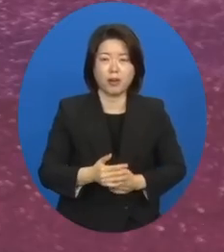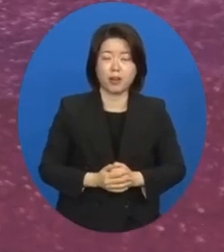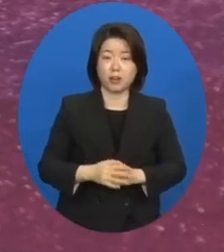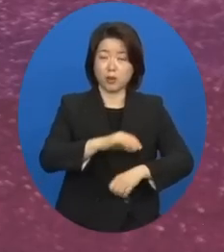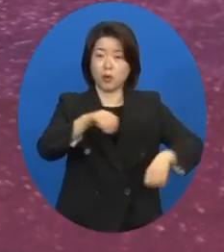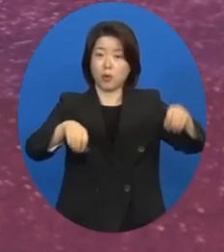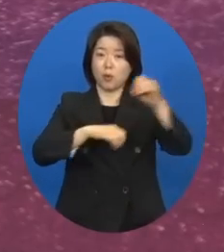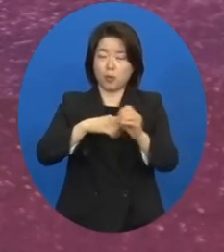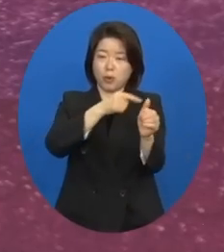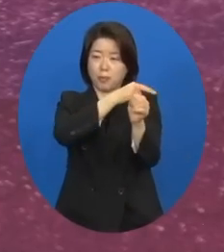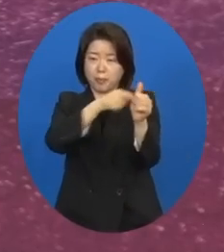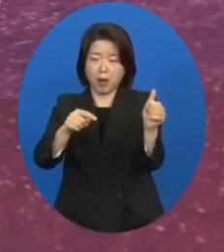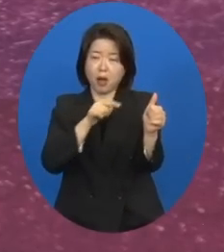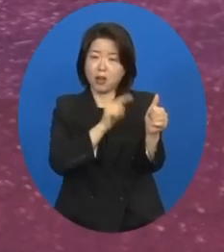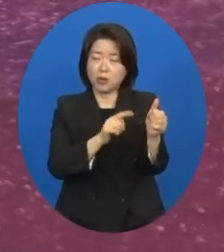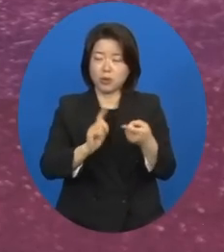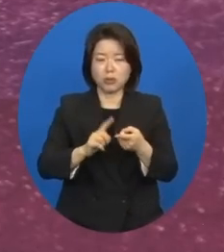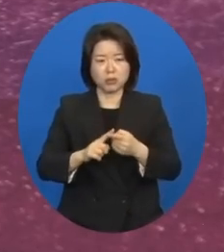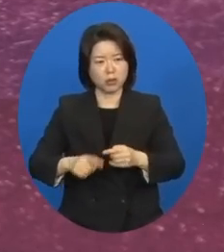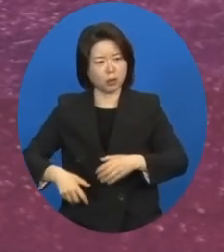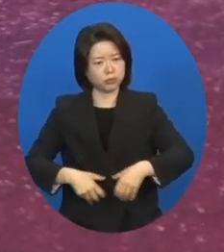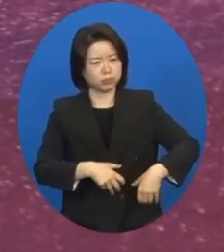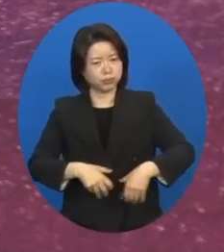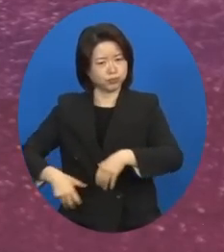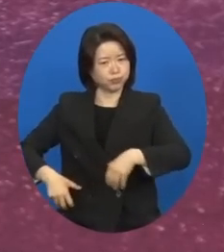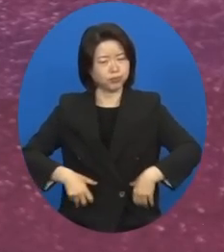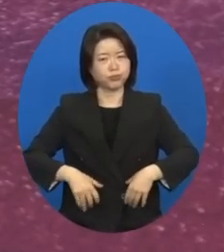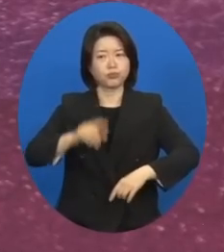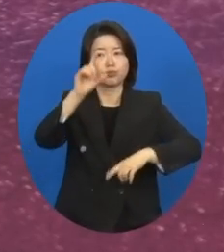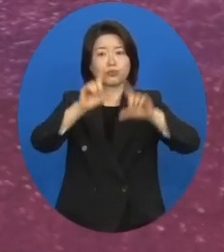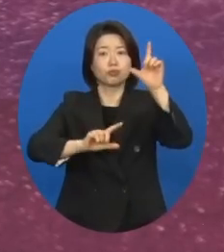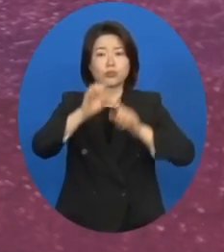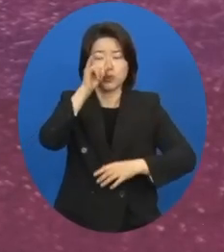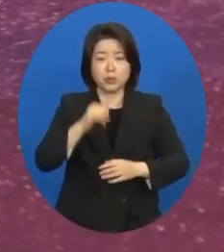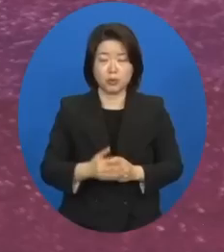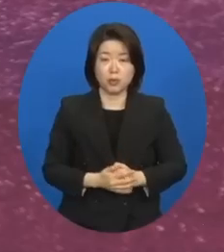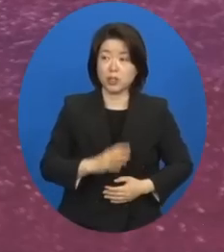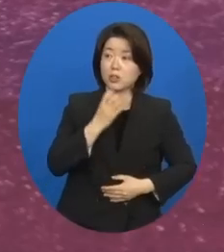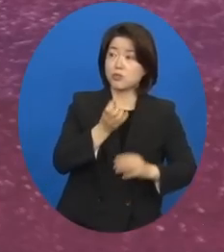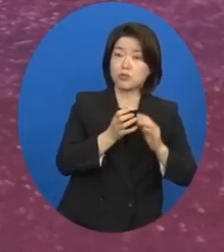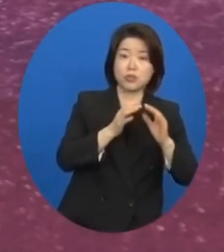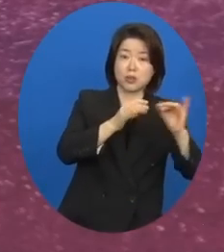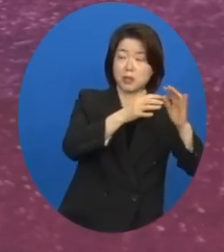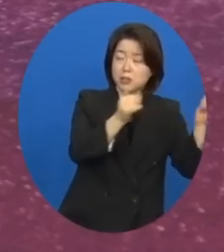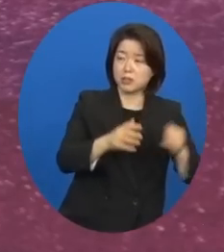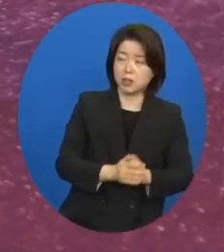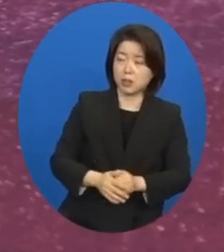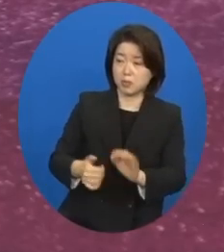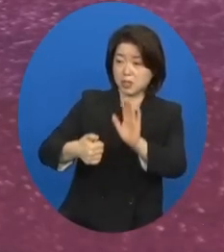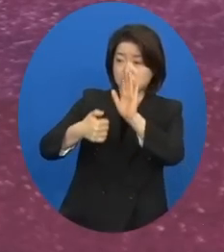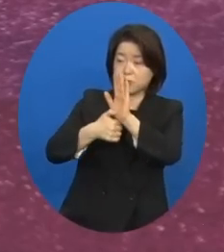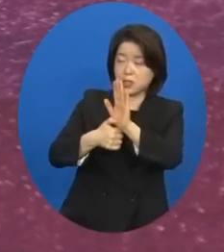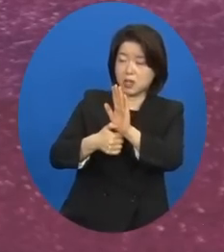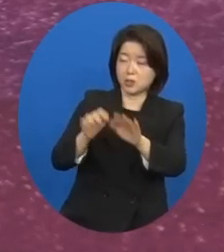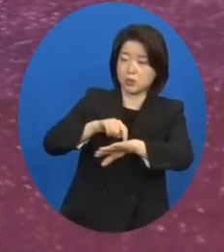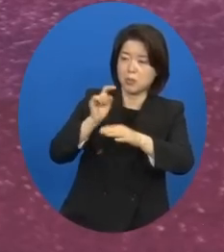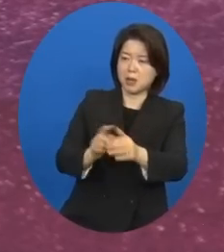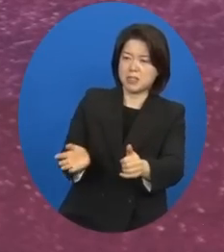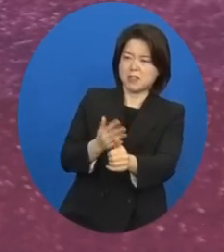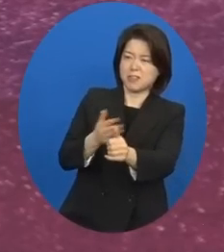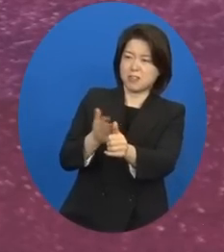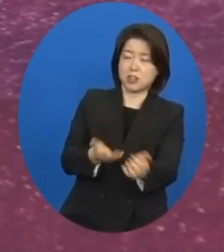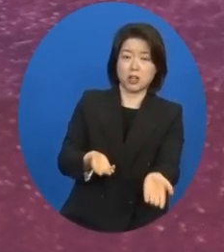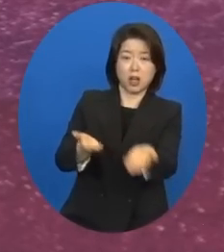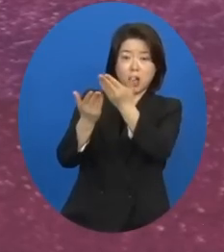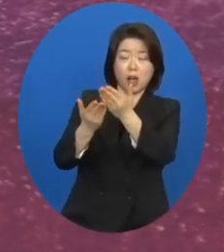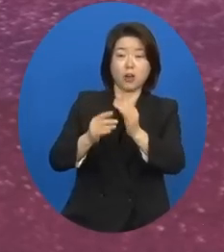사형을 하는 것에 주저하는 모습이 보이니까 유대 백성들이 이 빌라도의 마음을 충동하는 것을 보게 되는데요.